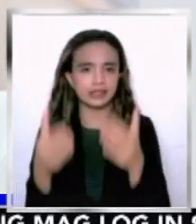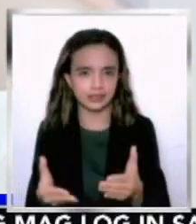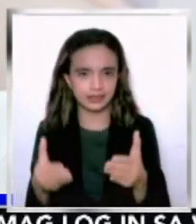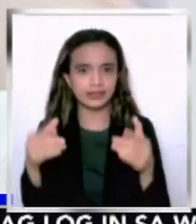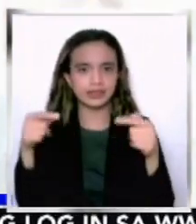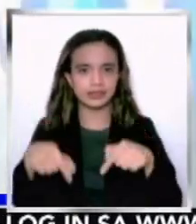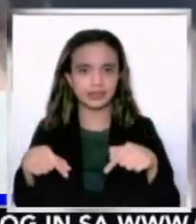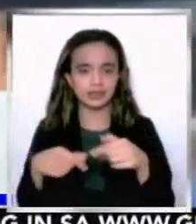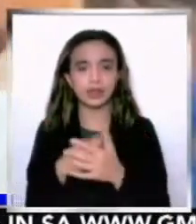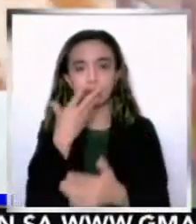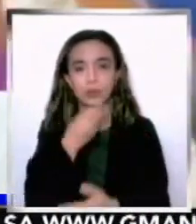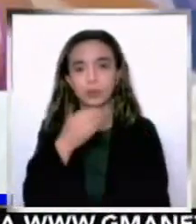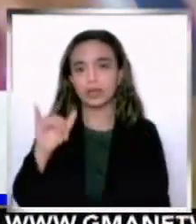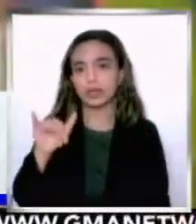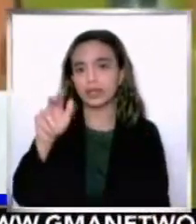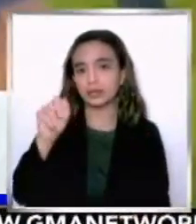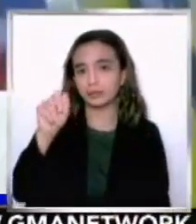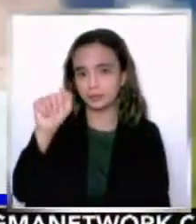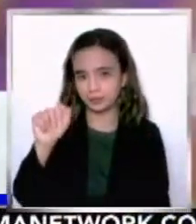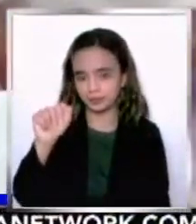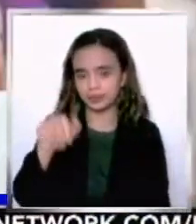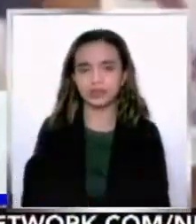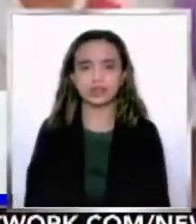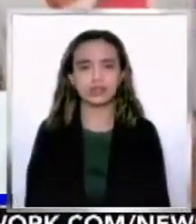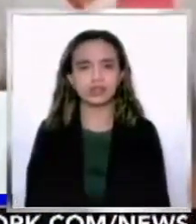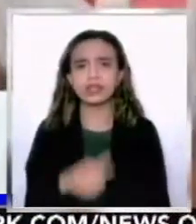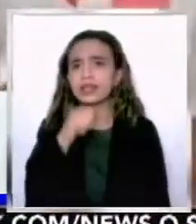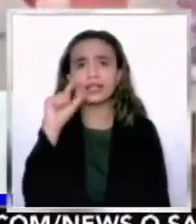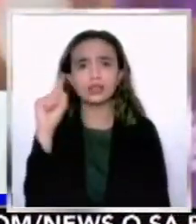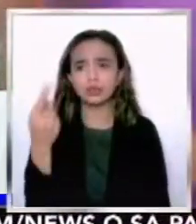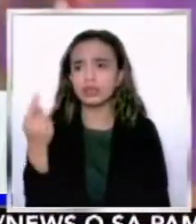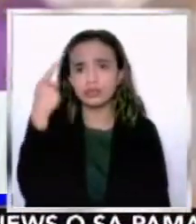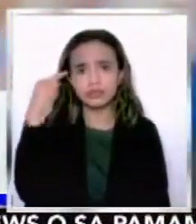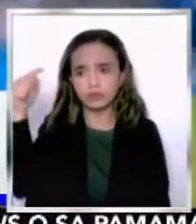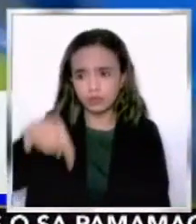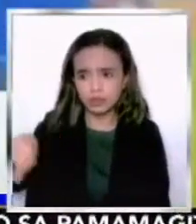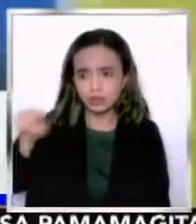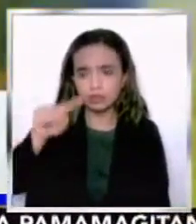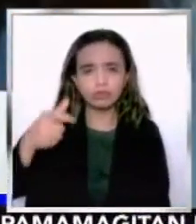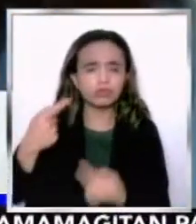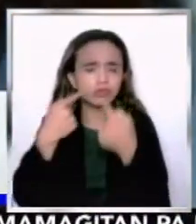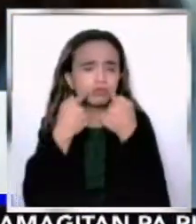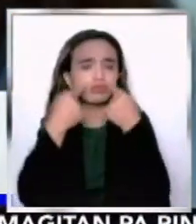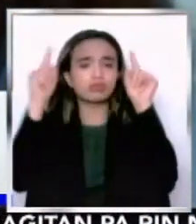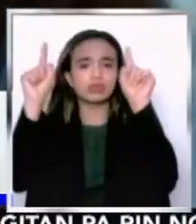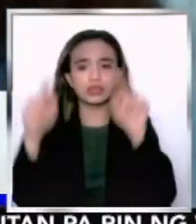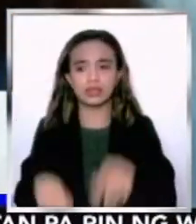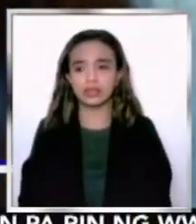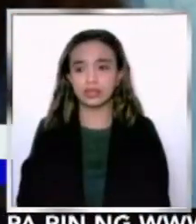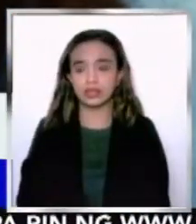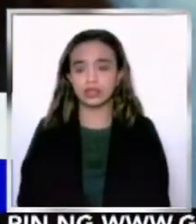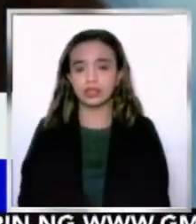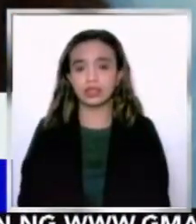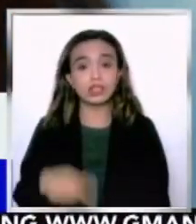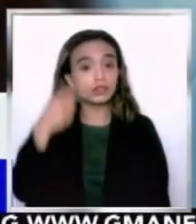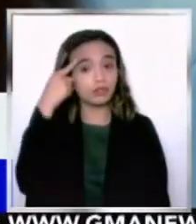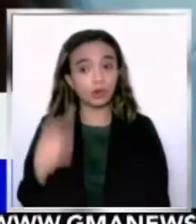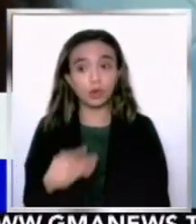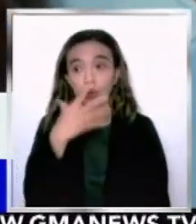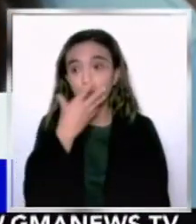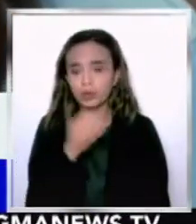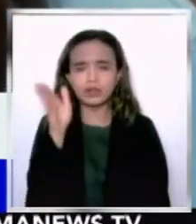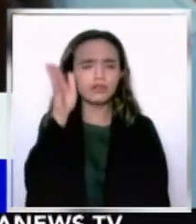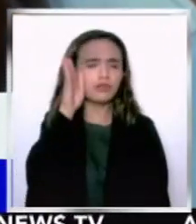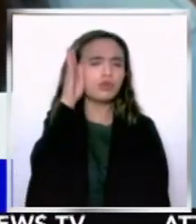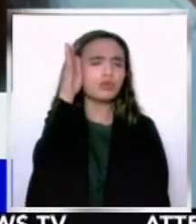Ina Palacios. Hindi lang daw para sa kanila ang kanilang tagumpay. It's for the future, the younger generation